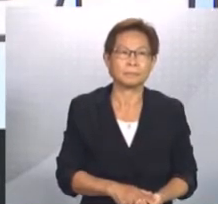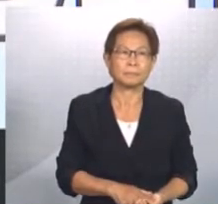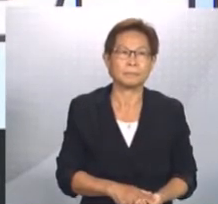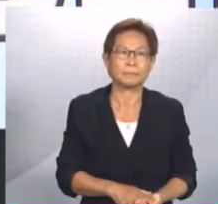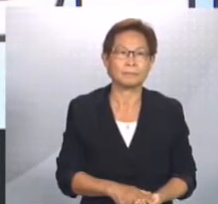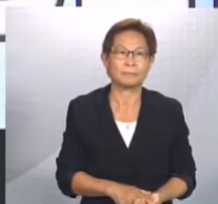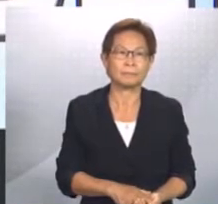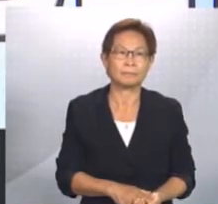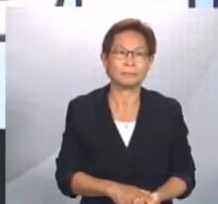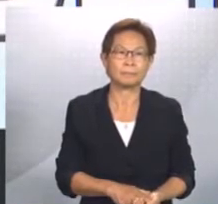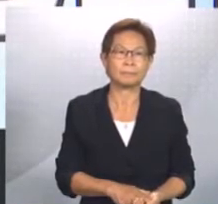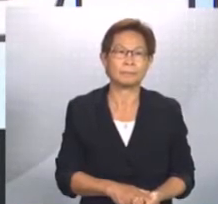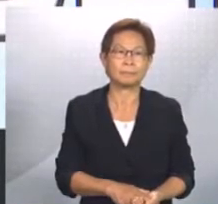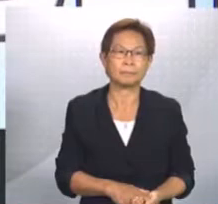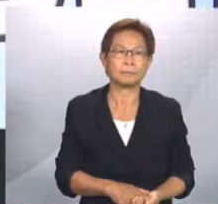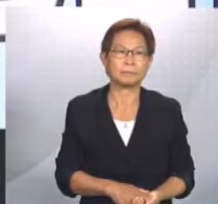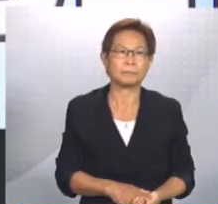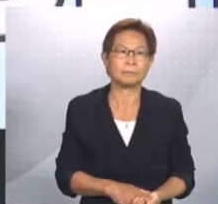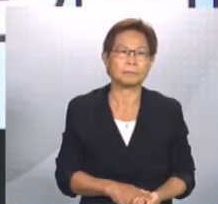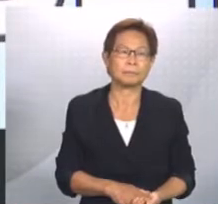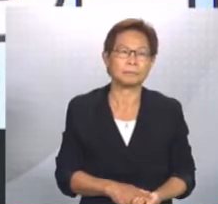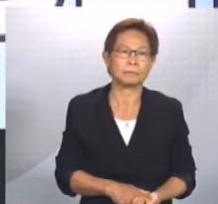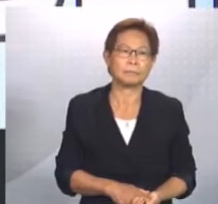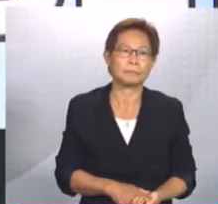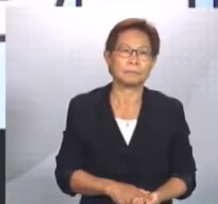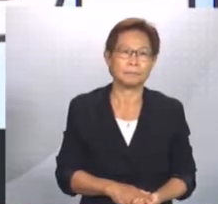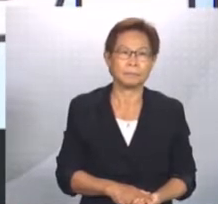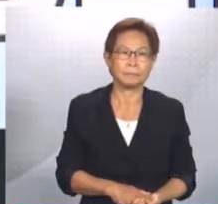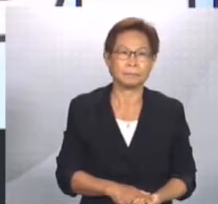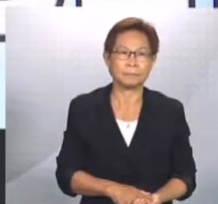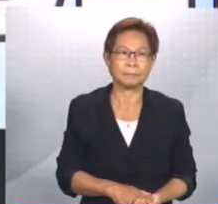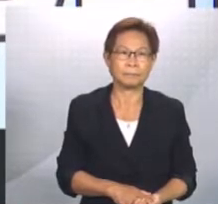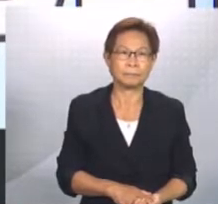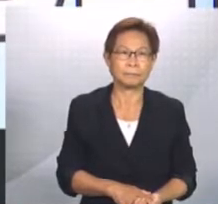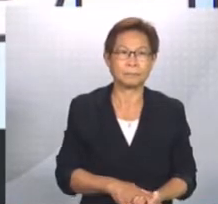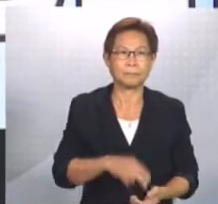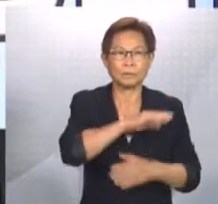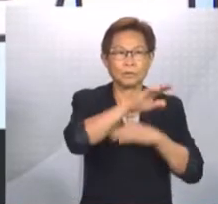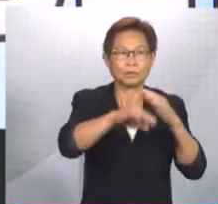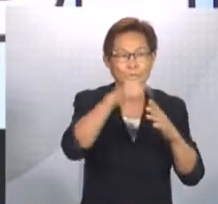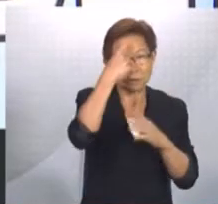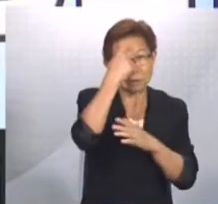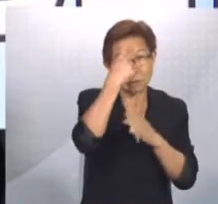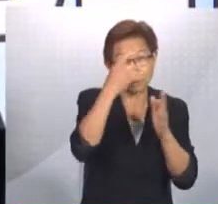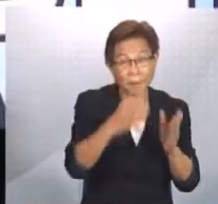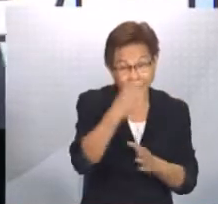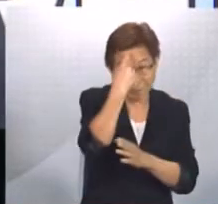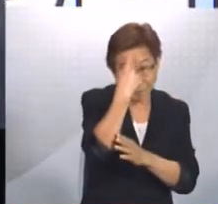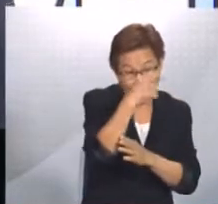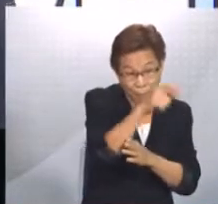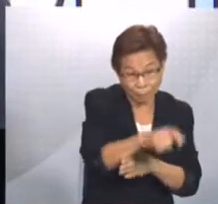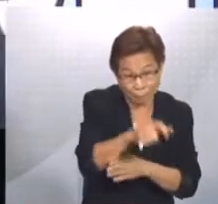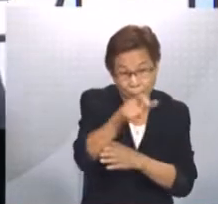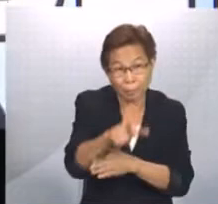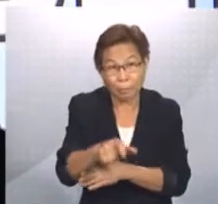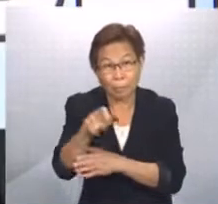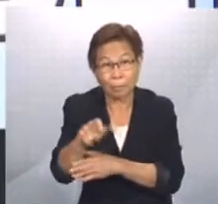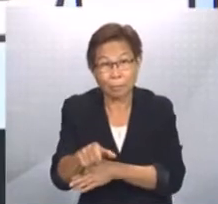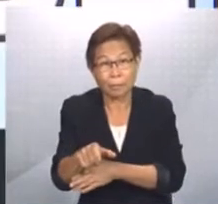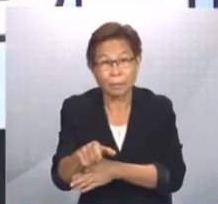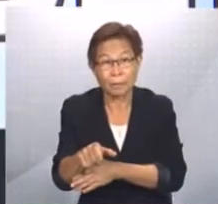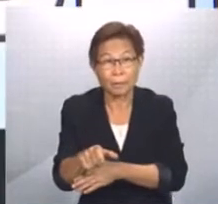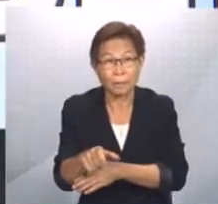Perlis saja. Jadi lepas daripada ini, kita akan serahkan semua suspek ini ke Kedah pula